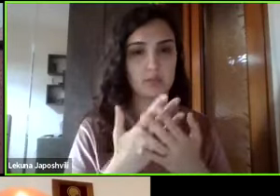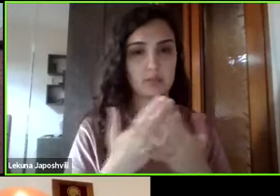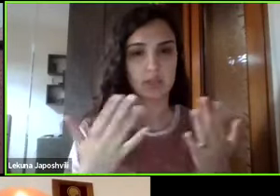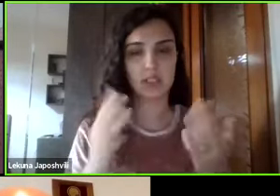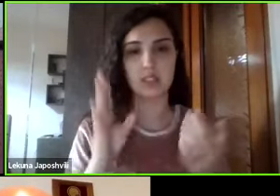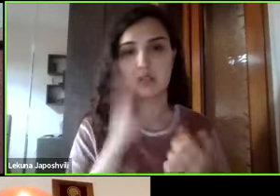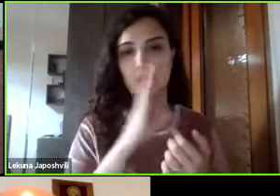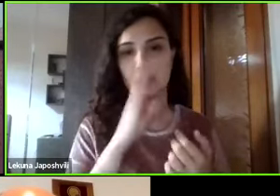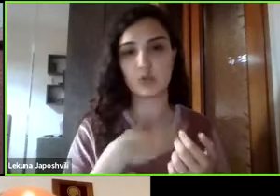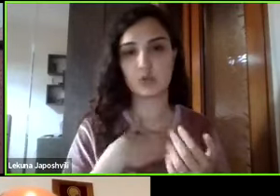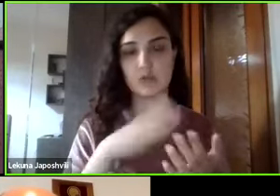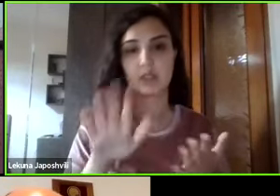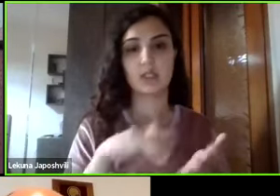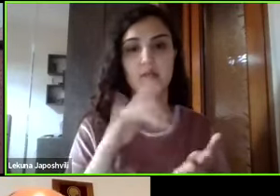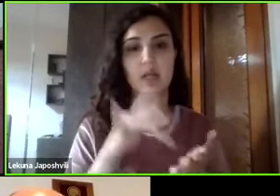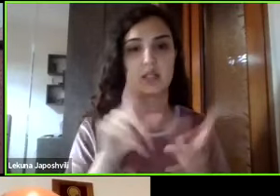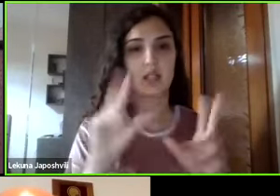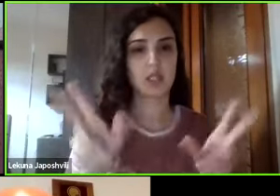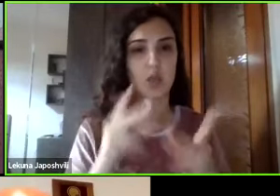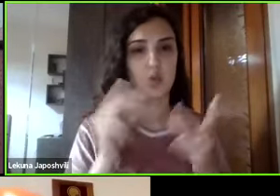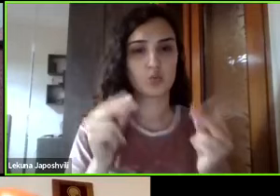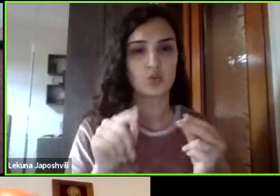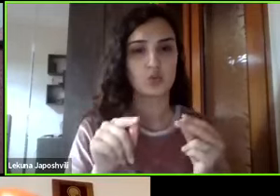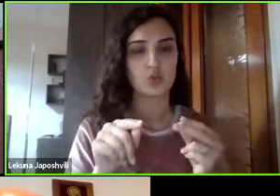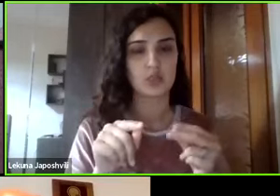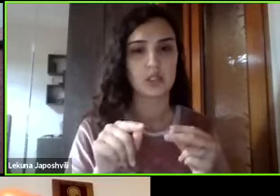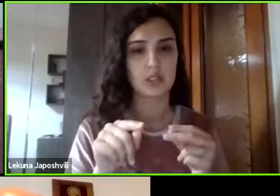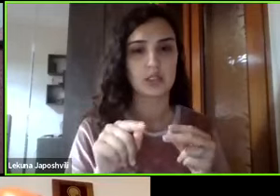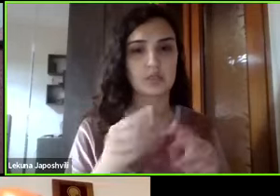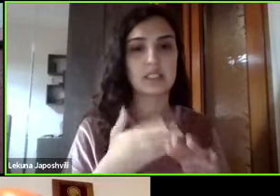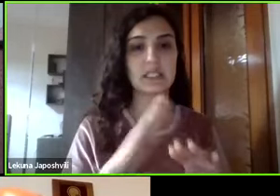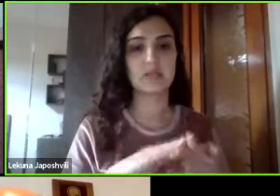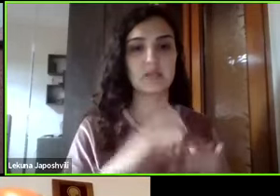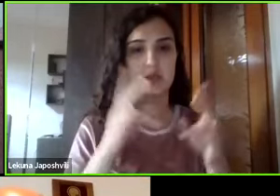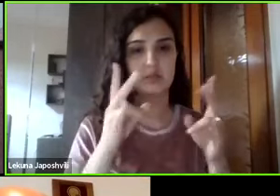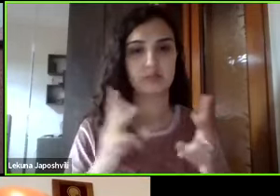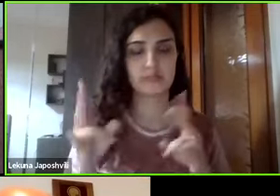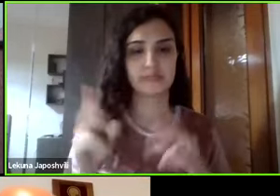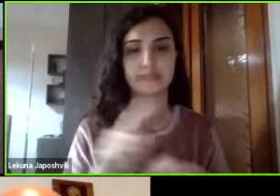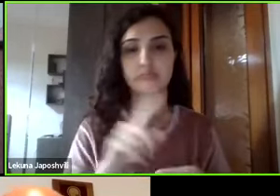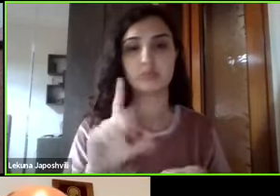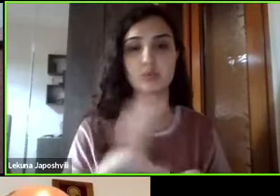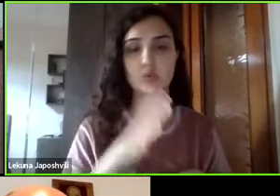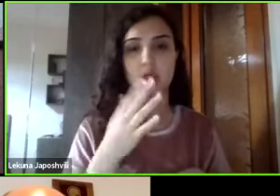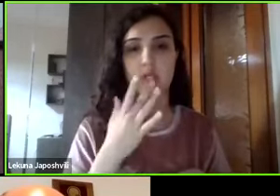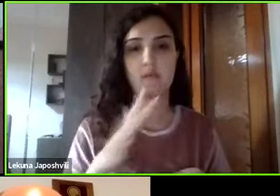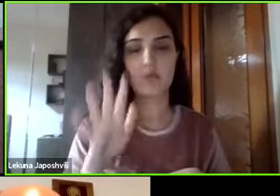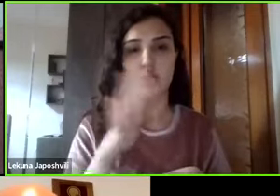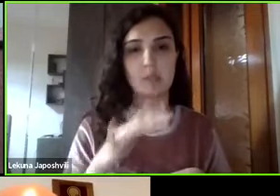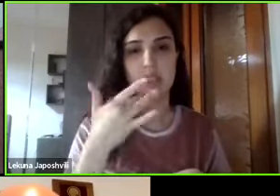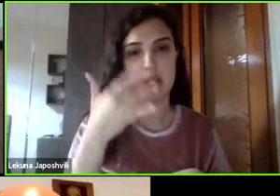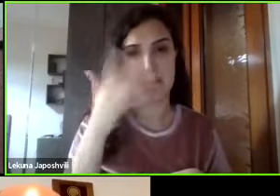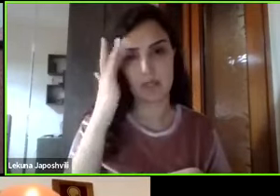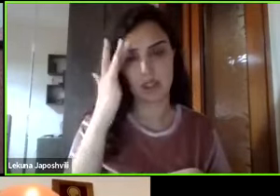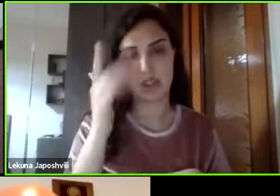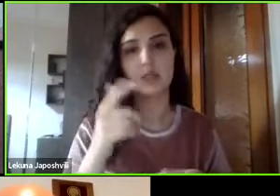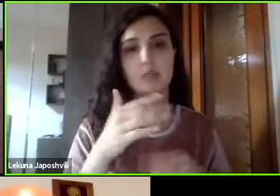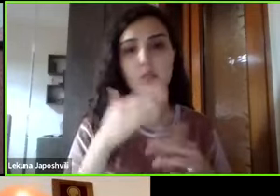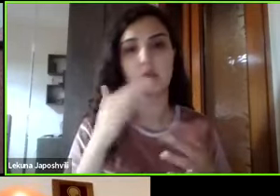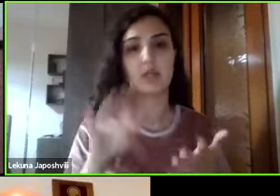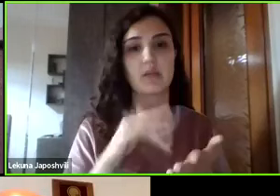საბედნიეროდ ჩვენი ქვეყანა გადაურჩა იმ ძიმე სცენარს, რომელიც განიცადეს ევროპის, ამერიკის ბევრმა